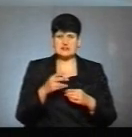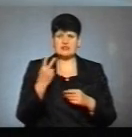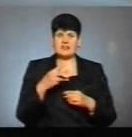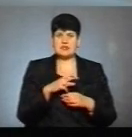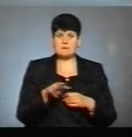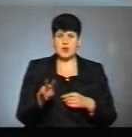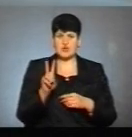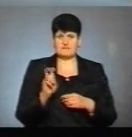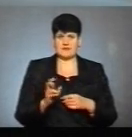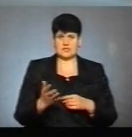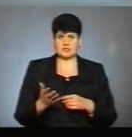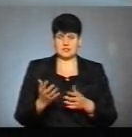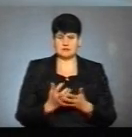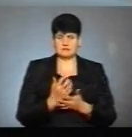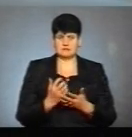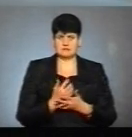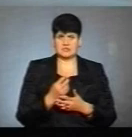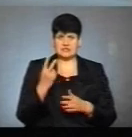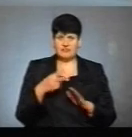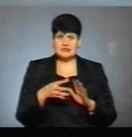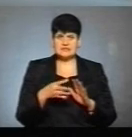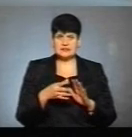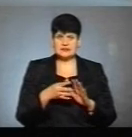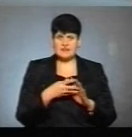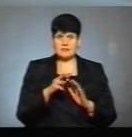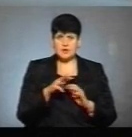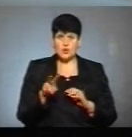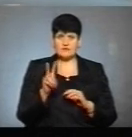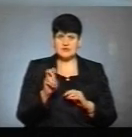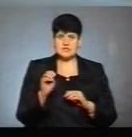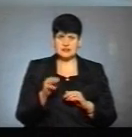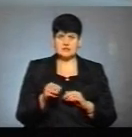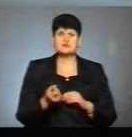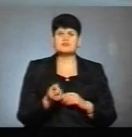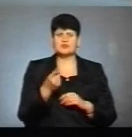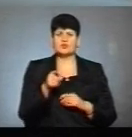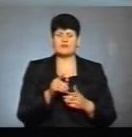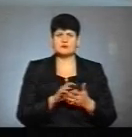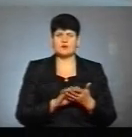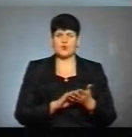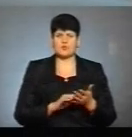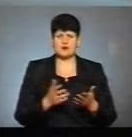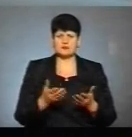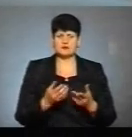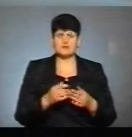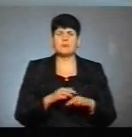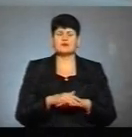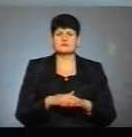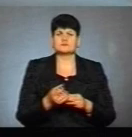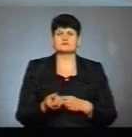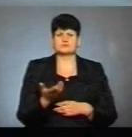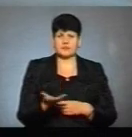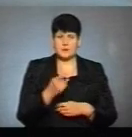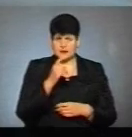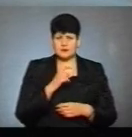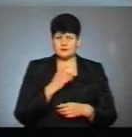мільйонів 200. 29 мільйонів 200 тисяч. Звідки у вас така калькуляція? От просто поясніть, ну щоб ми